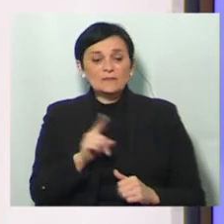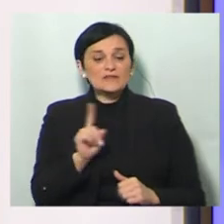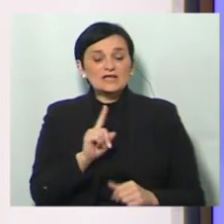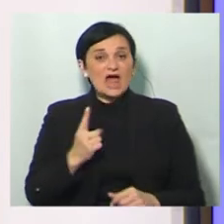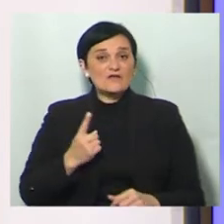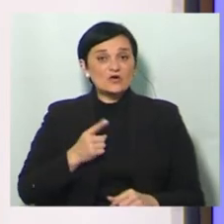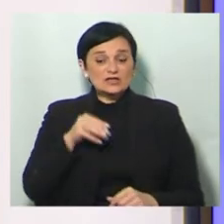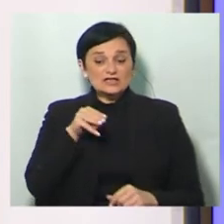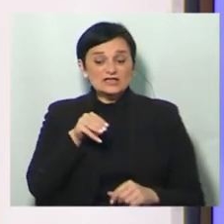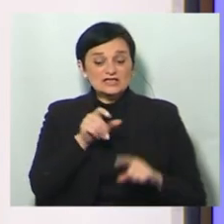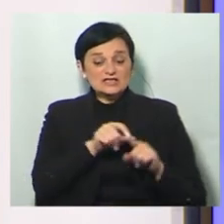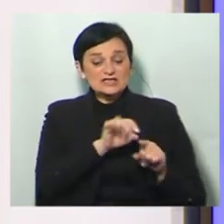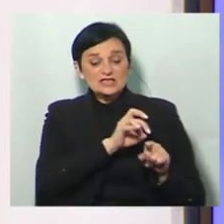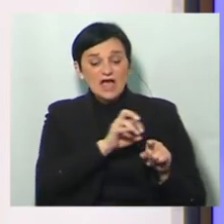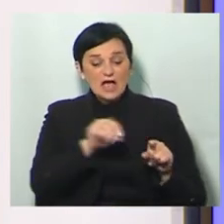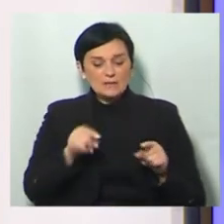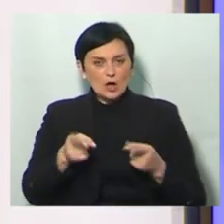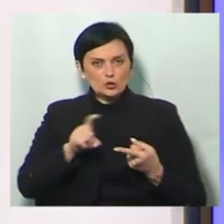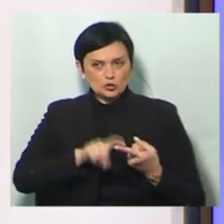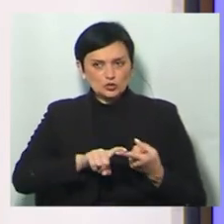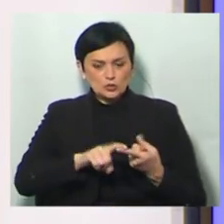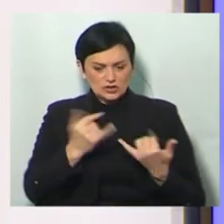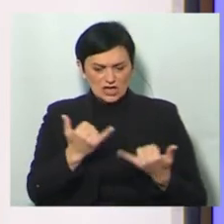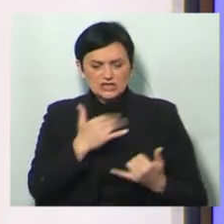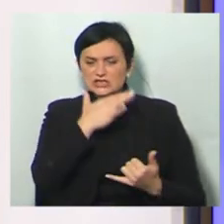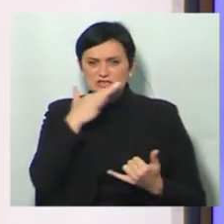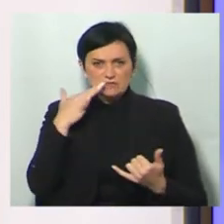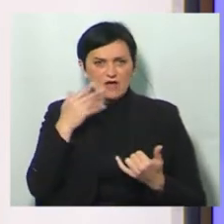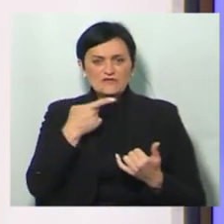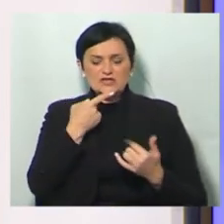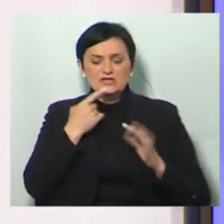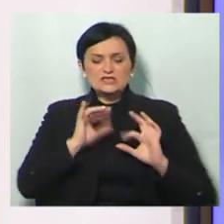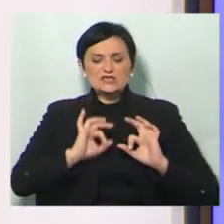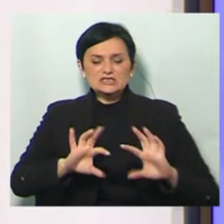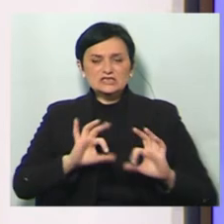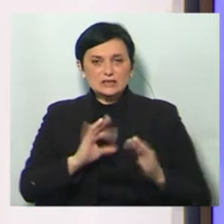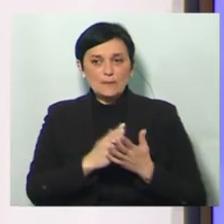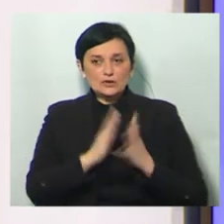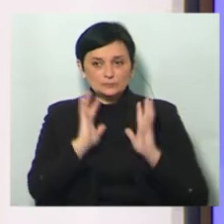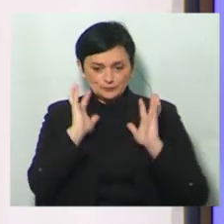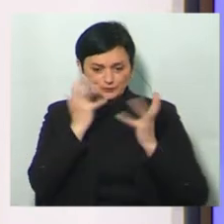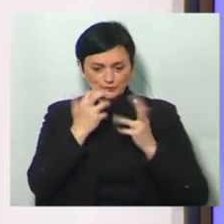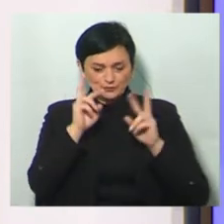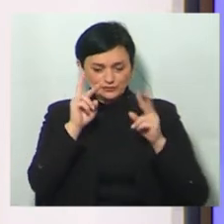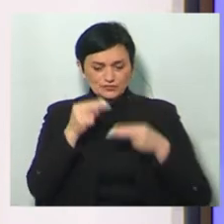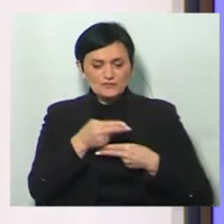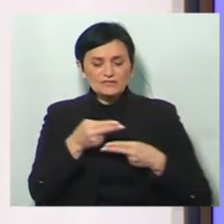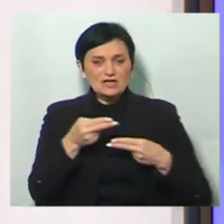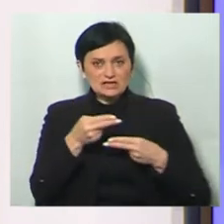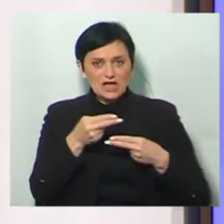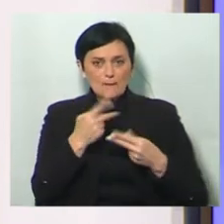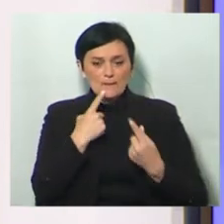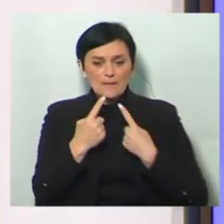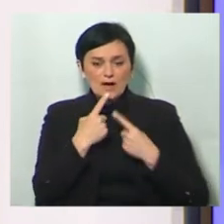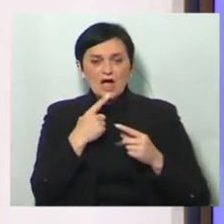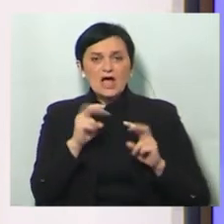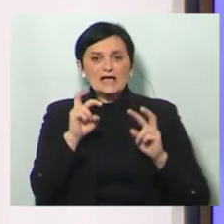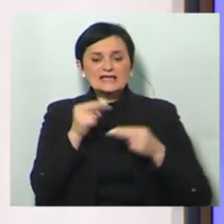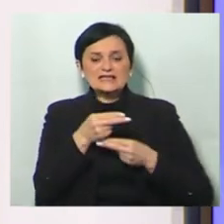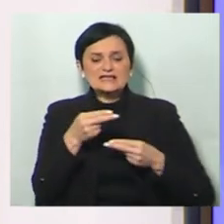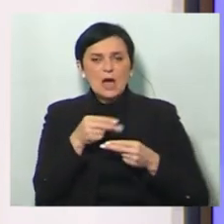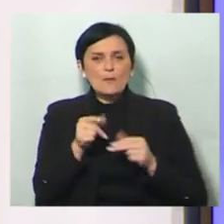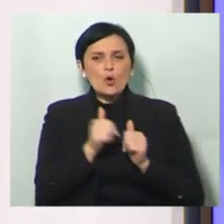ამ ტერმინებთან ასოციაციით. Დღეს ბევრი რამ გვაქვს სათქმელი, ძალიან სერიოზულ თემას შევეჭიდეთ. Სიმართლე გითხრათ, ეს თემა